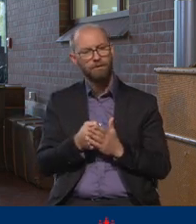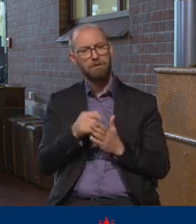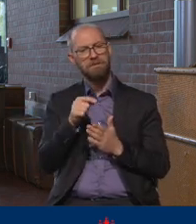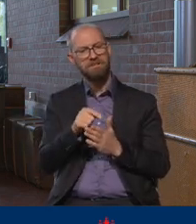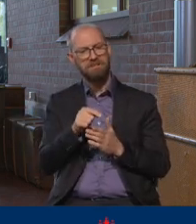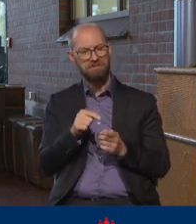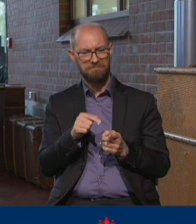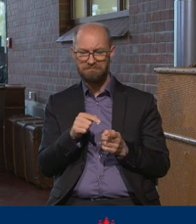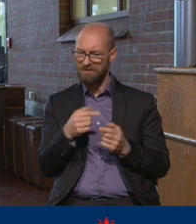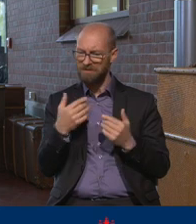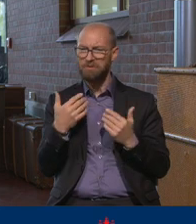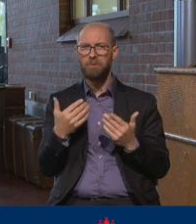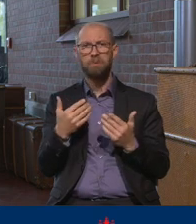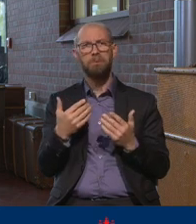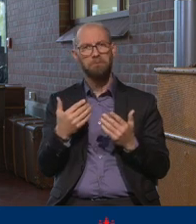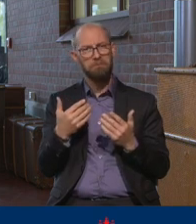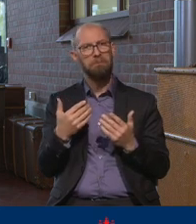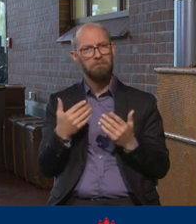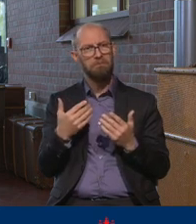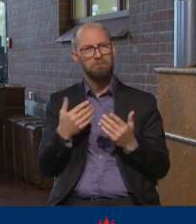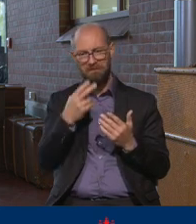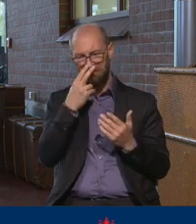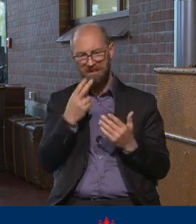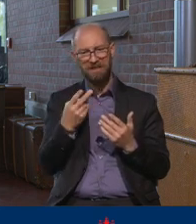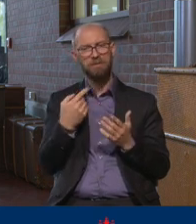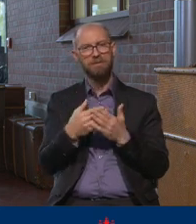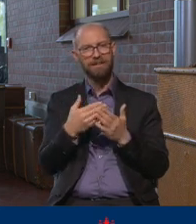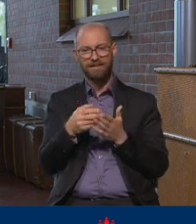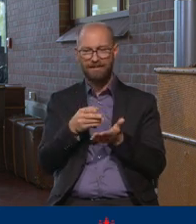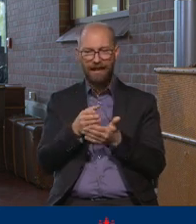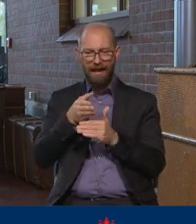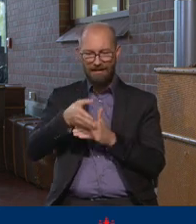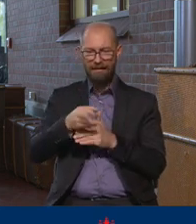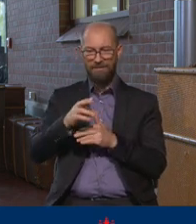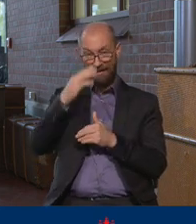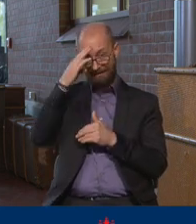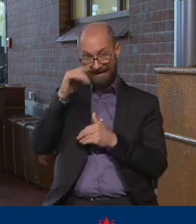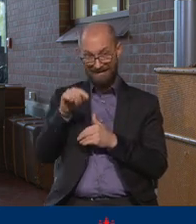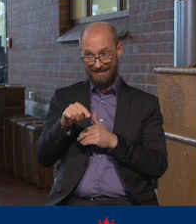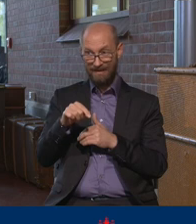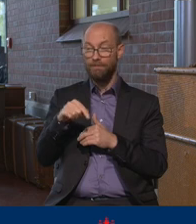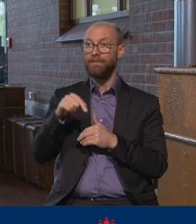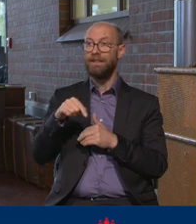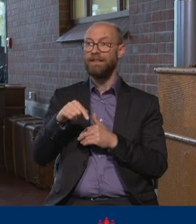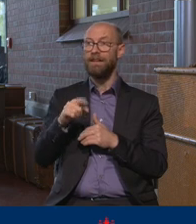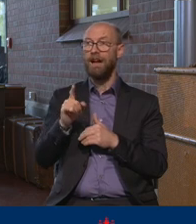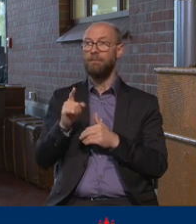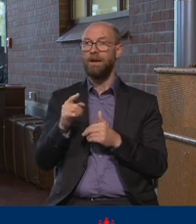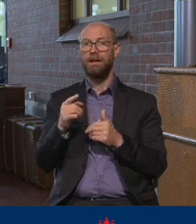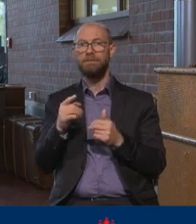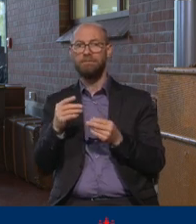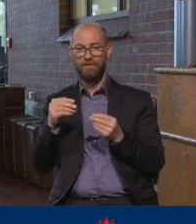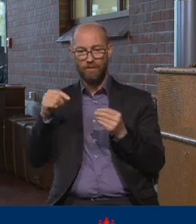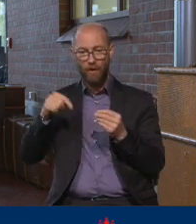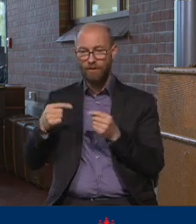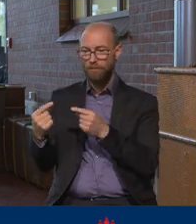das sozusagen gut sind und diesen eingang hier kennt er noch nicht das reizvolle über das